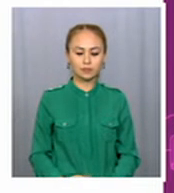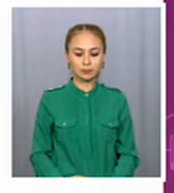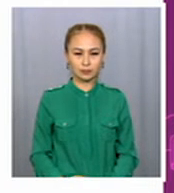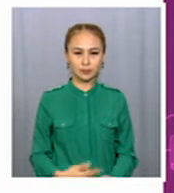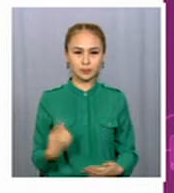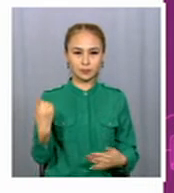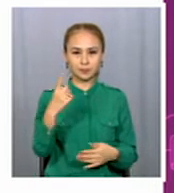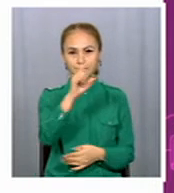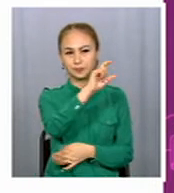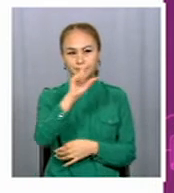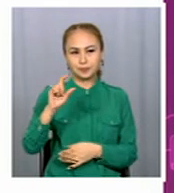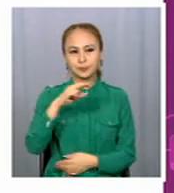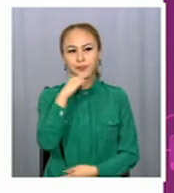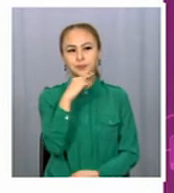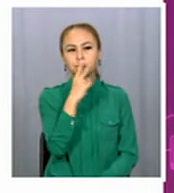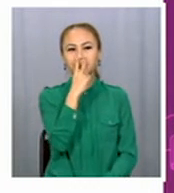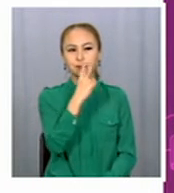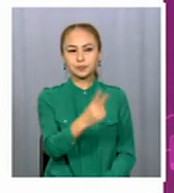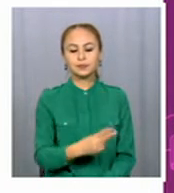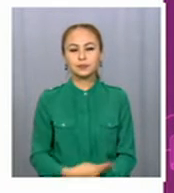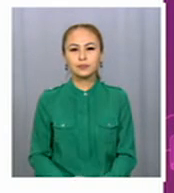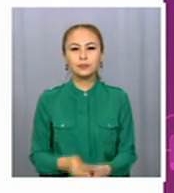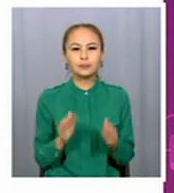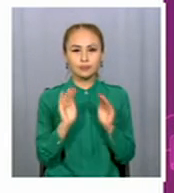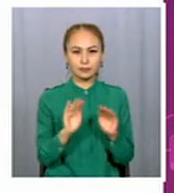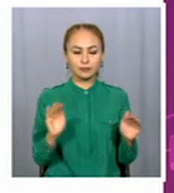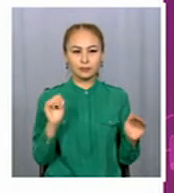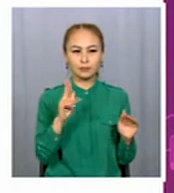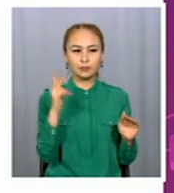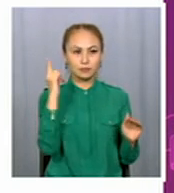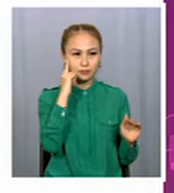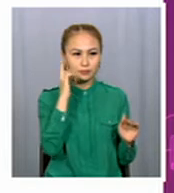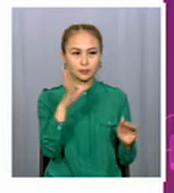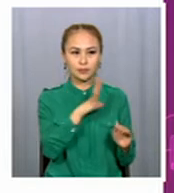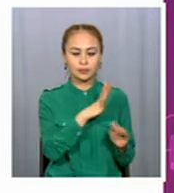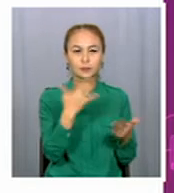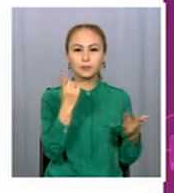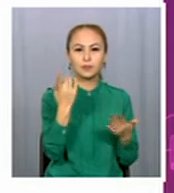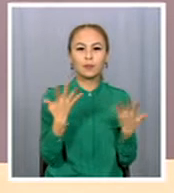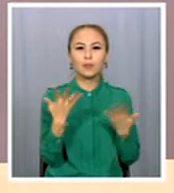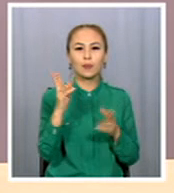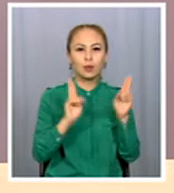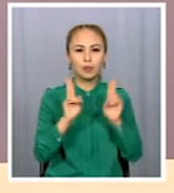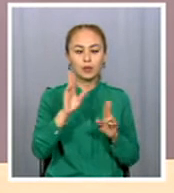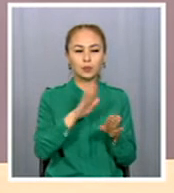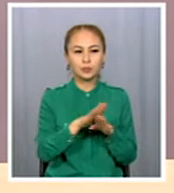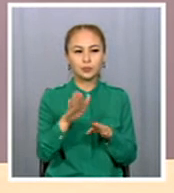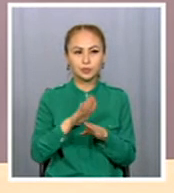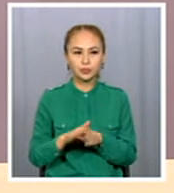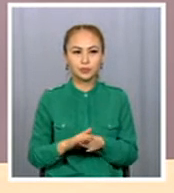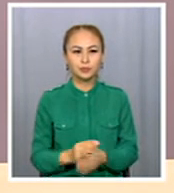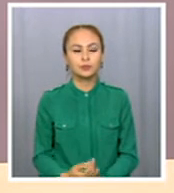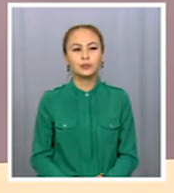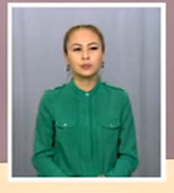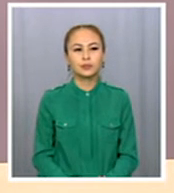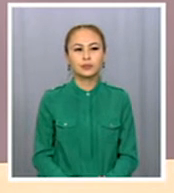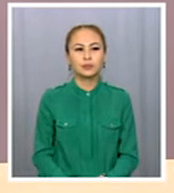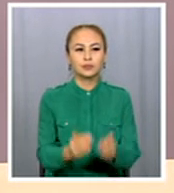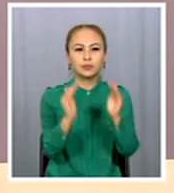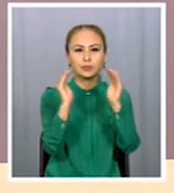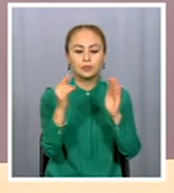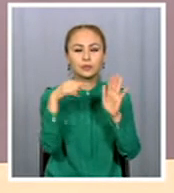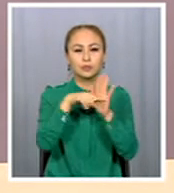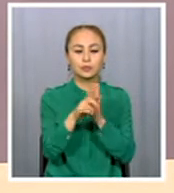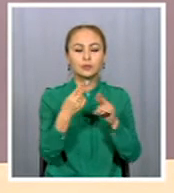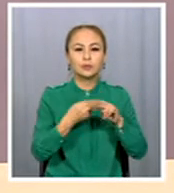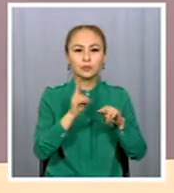Бірінші өрнекке назар аударайық. Балалар, қалай ойлайсыңдар, бірінші қай амал орындалады? Дұрыс айтасыңдар, жақшалы өрнек